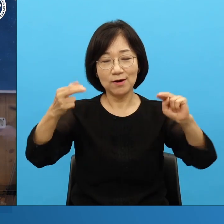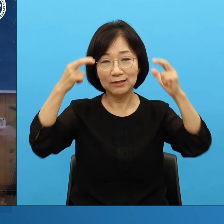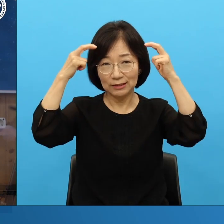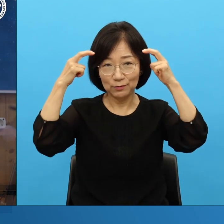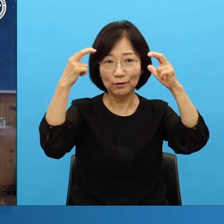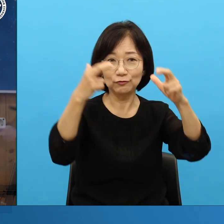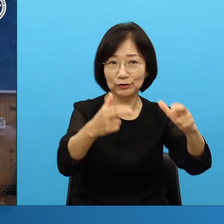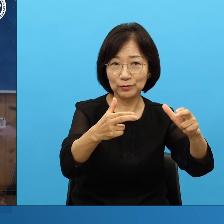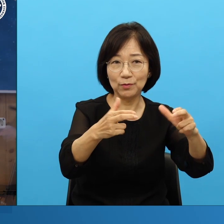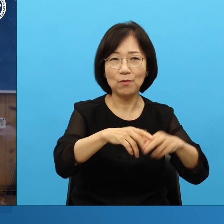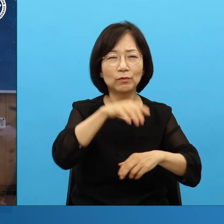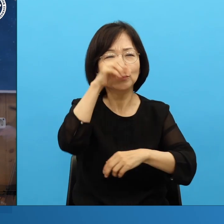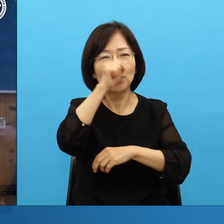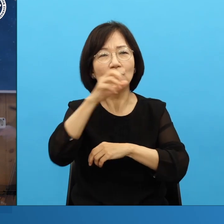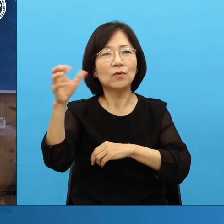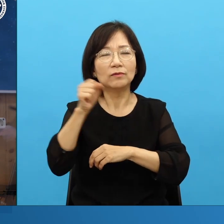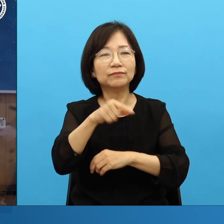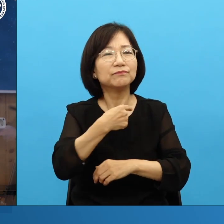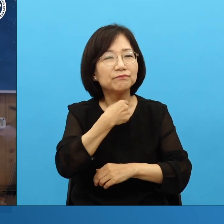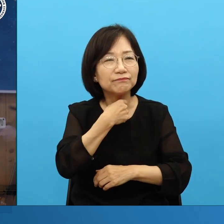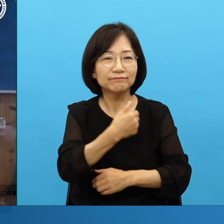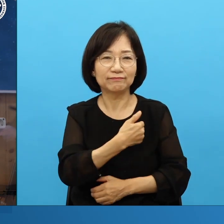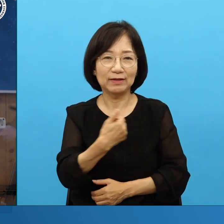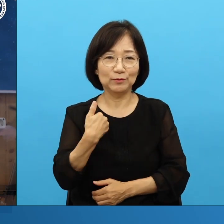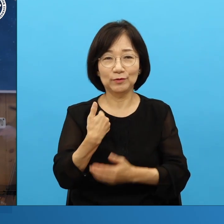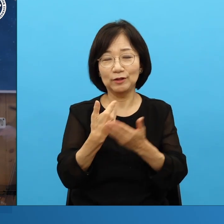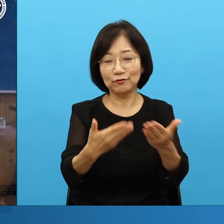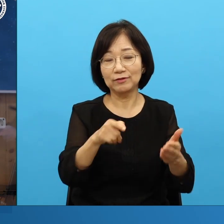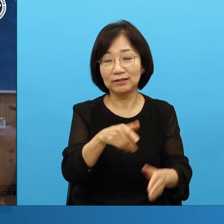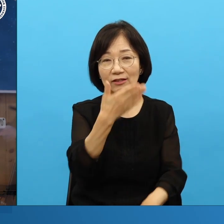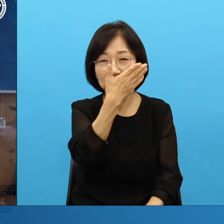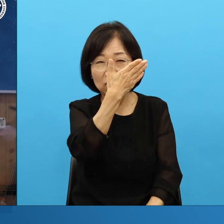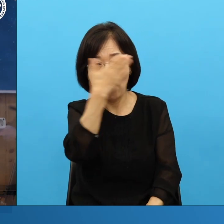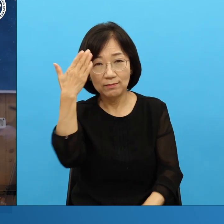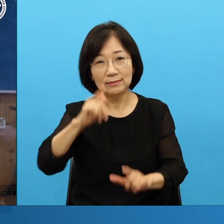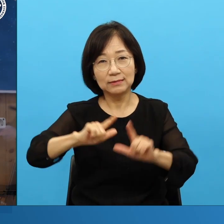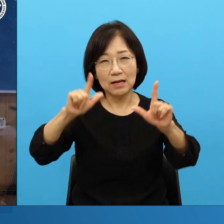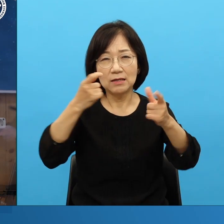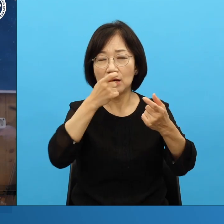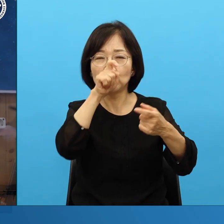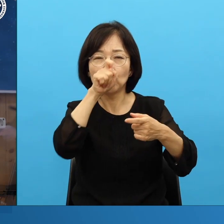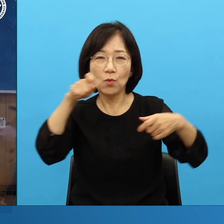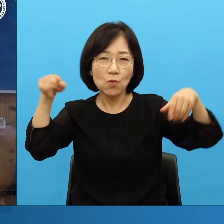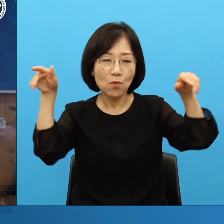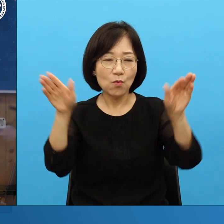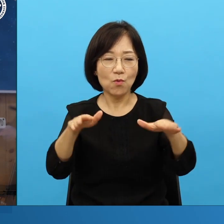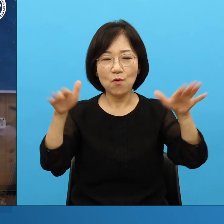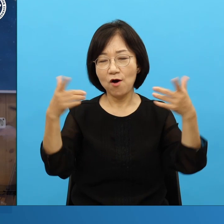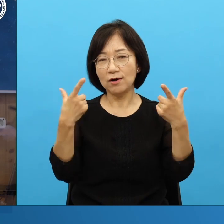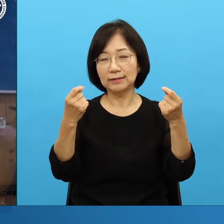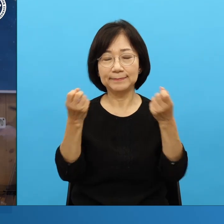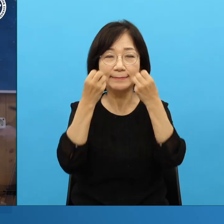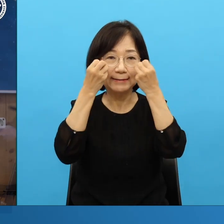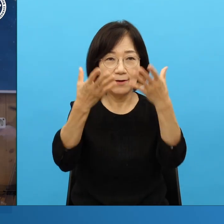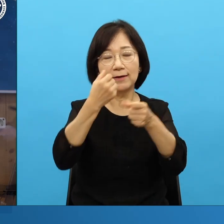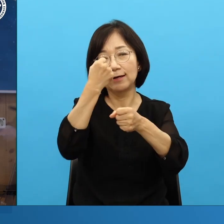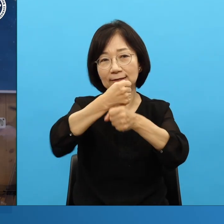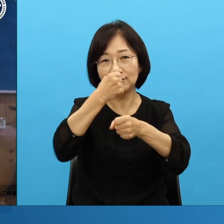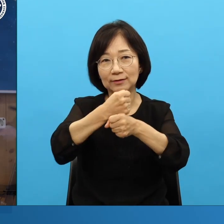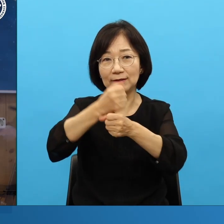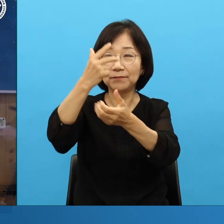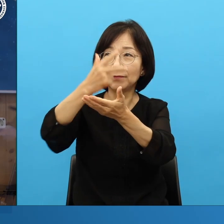관을 세우시며 좋은 곳으로 내 소원을 만족하게 하사 내 청춘을 독수리같이 새롭게